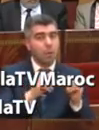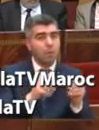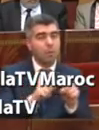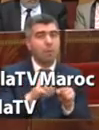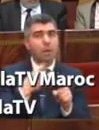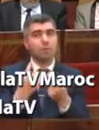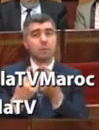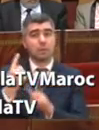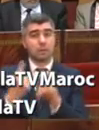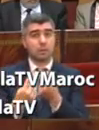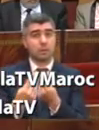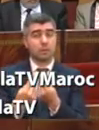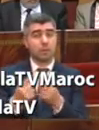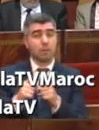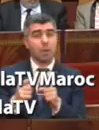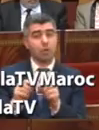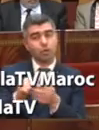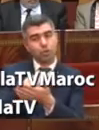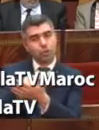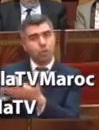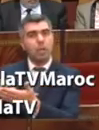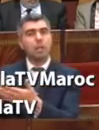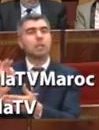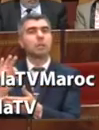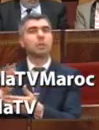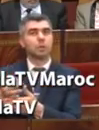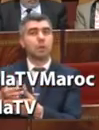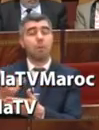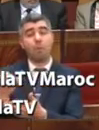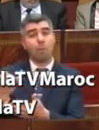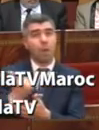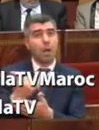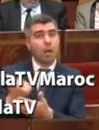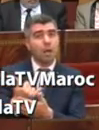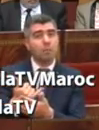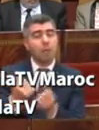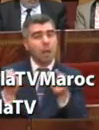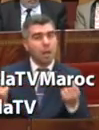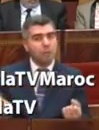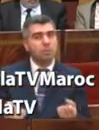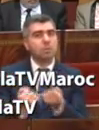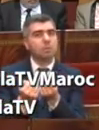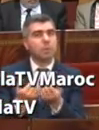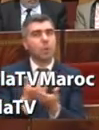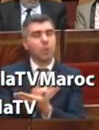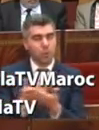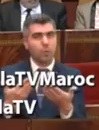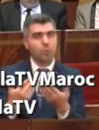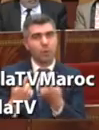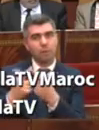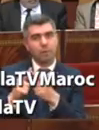مالية وغيدخل للدولة مبالغ مهمة وغيعاون على الاستثمار وغيحل أزمة حقيقية